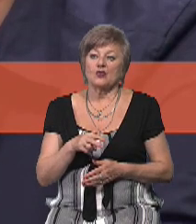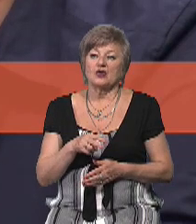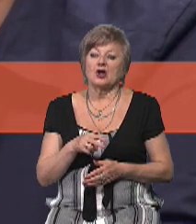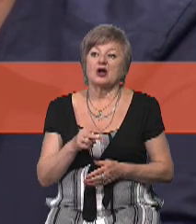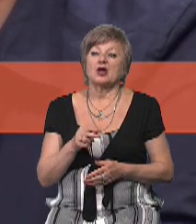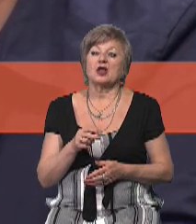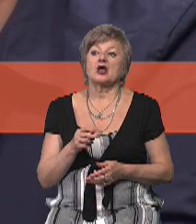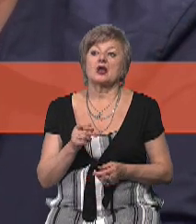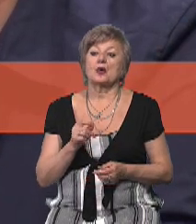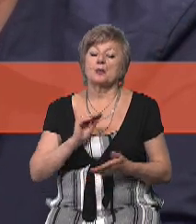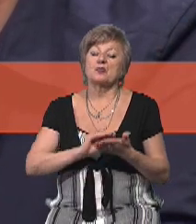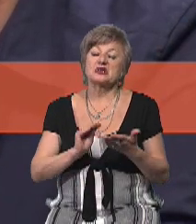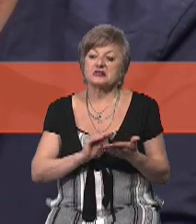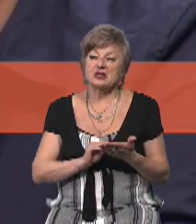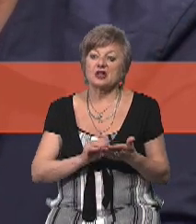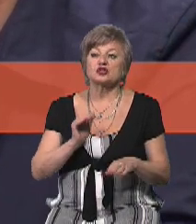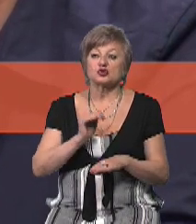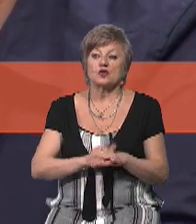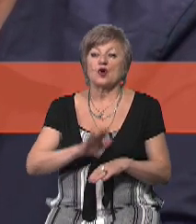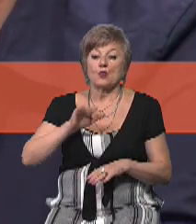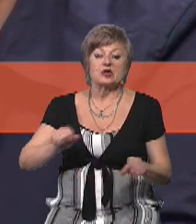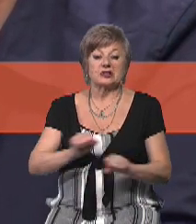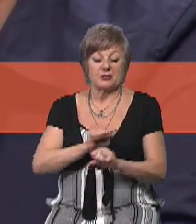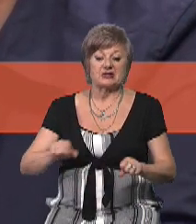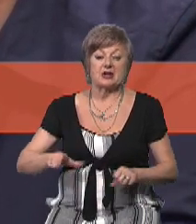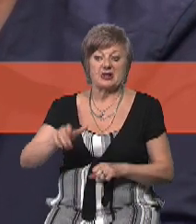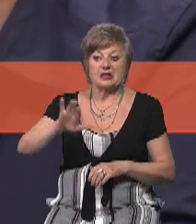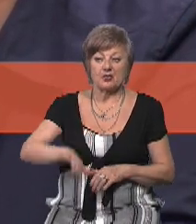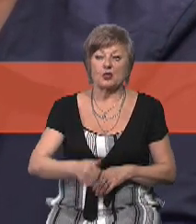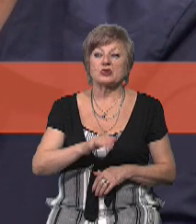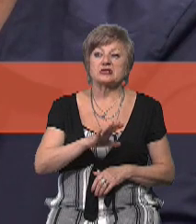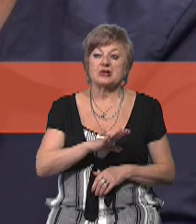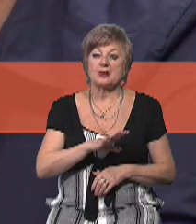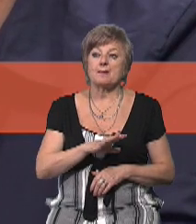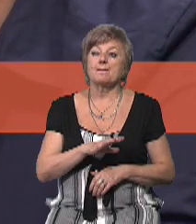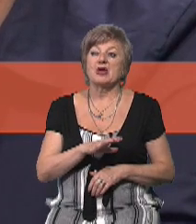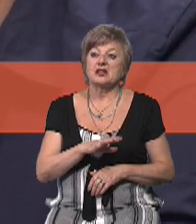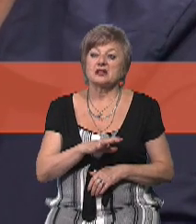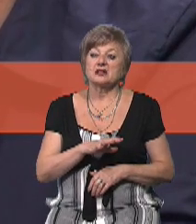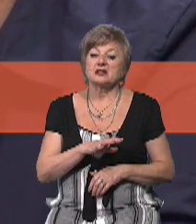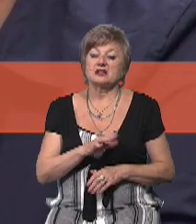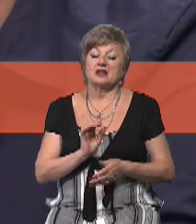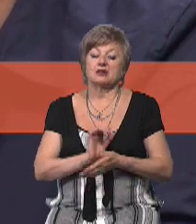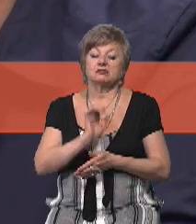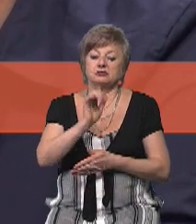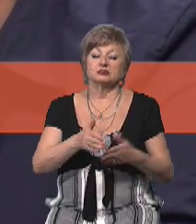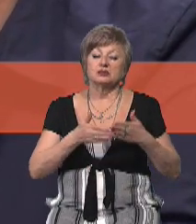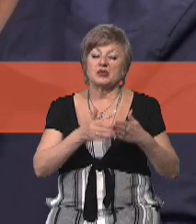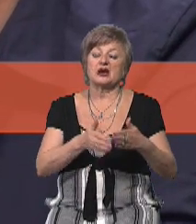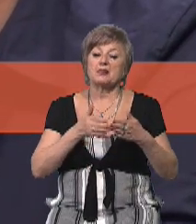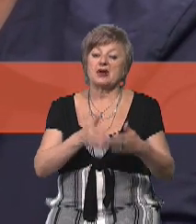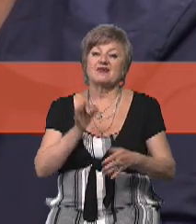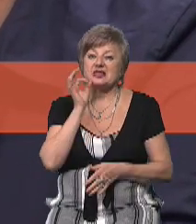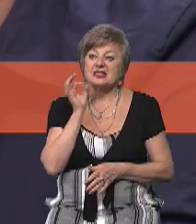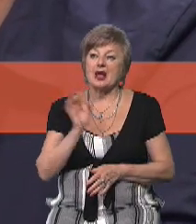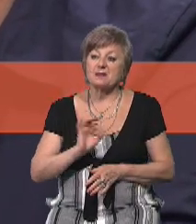науковою, публіцистиці пропагувався факт, що після підриву Дніпро-ГЕСу були зметені переправи, німецькі